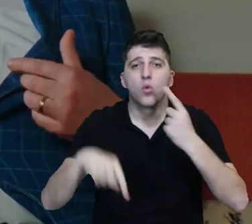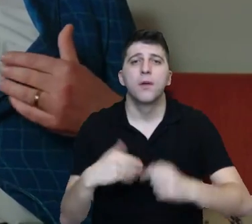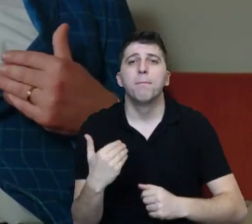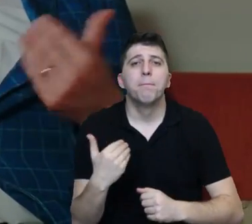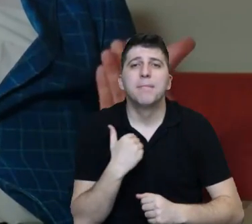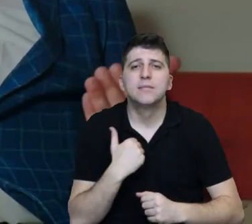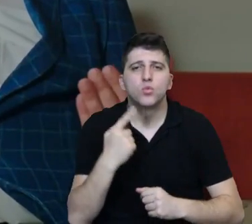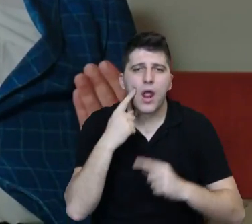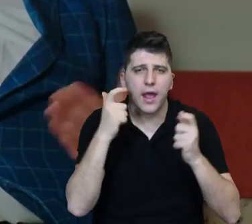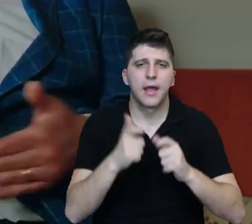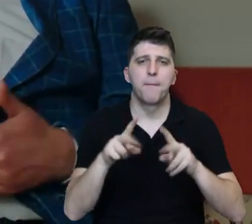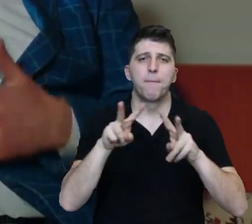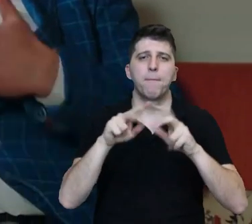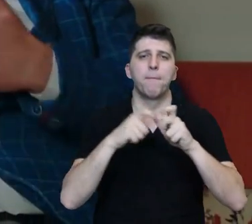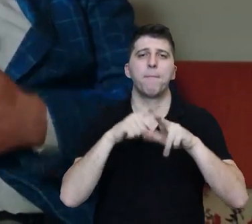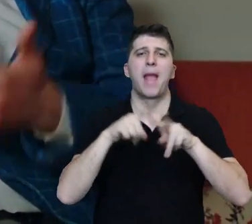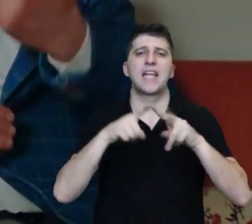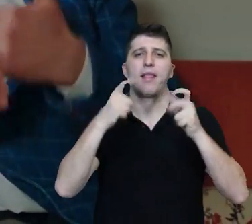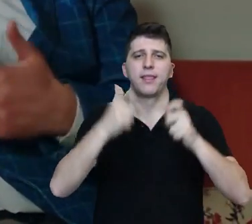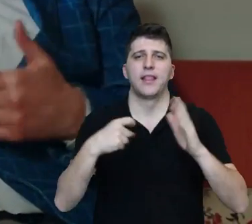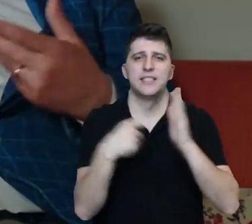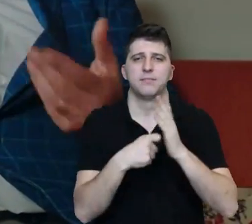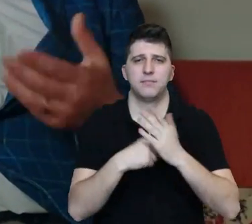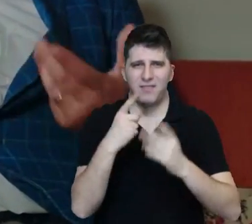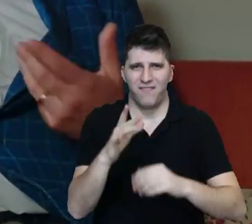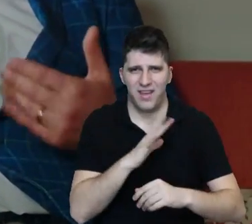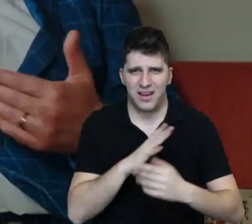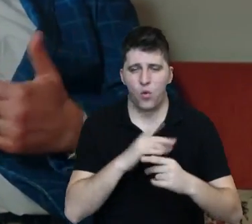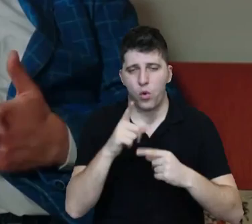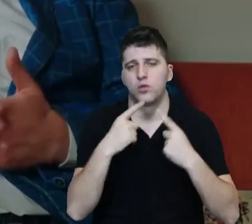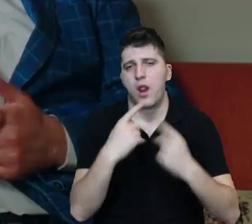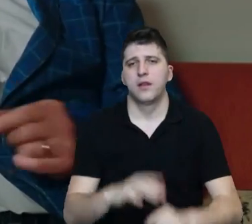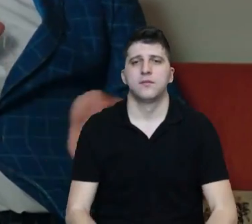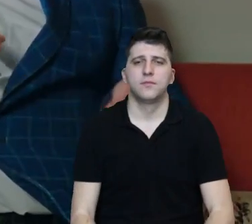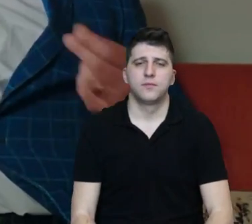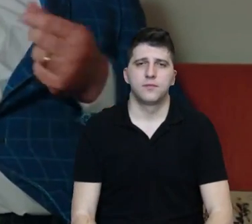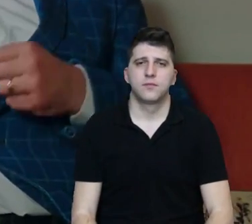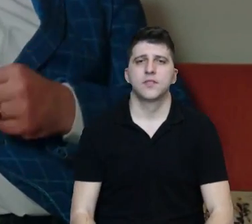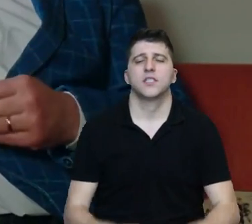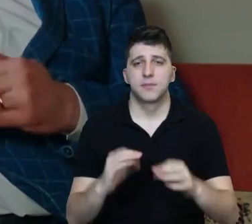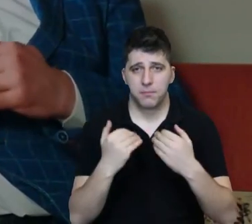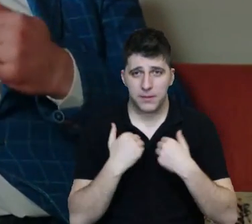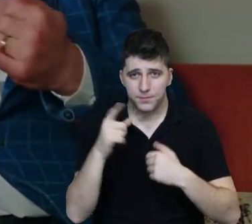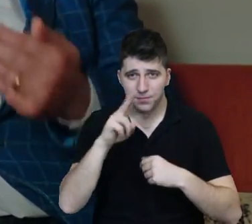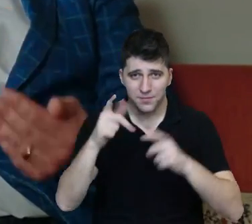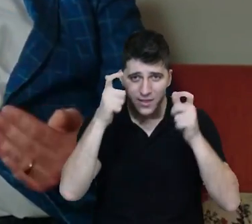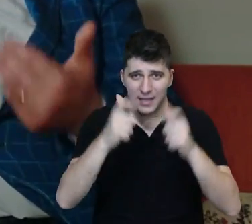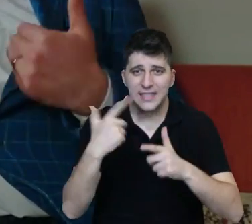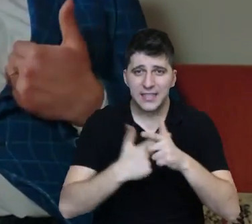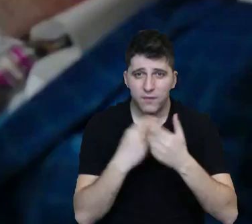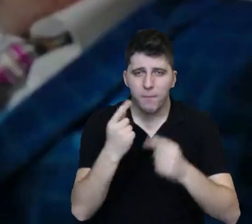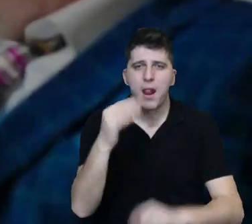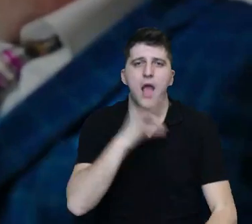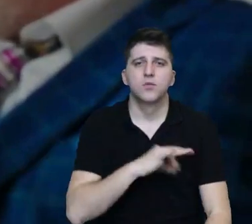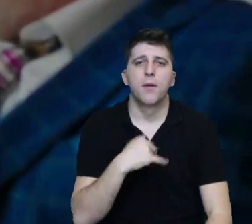sektörde ona mekan diyorlar. Yani ahirette mekan öyle var ya, onu diyorlar yani. Şimdi ben de bunları, bu mekanları kiralıyorum,